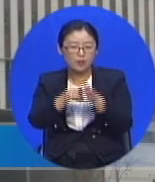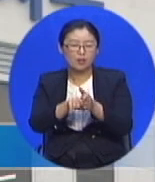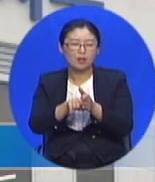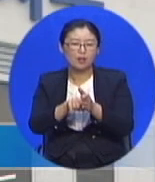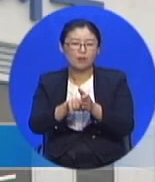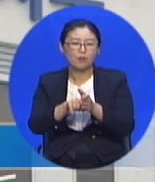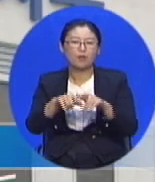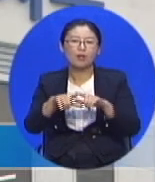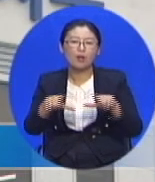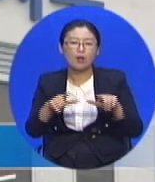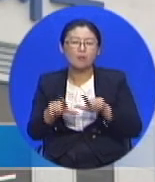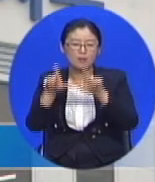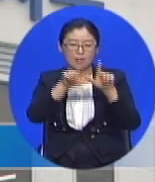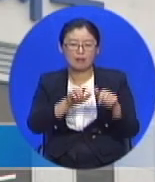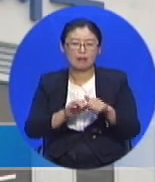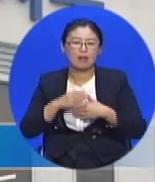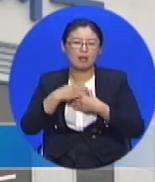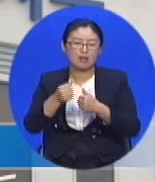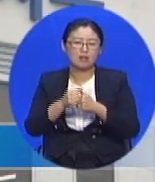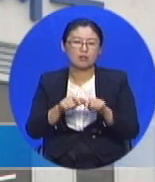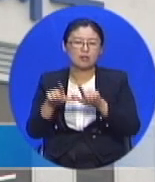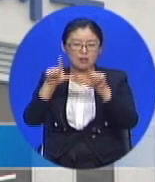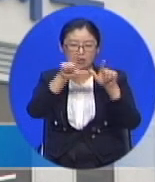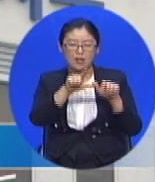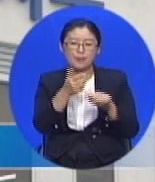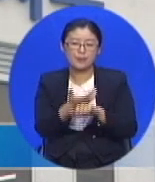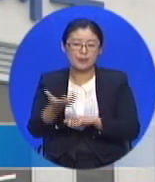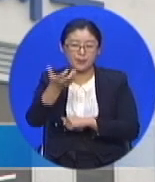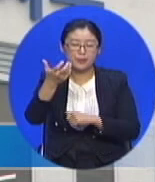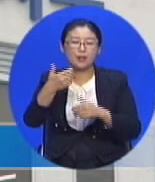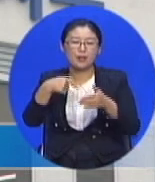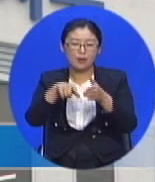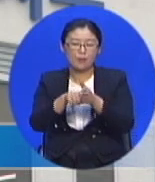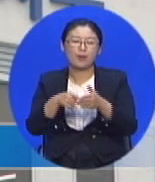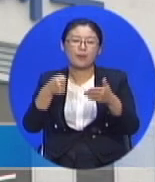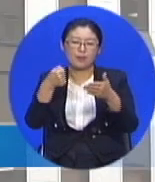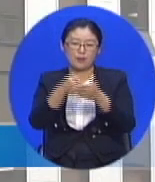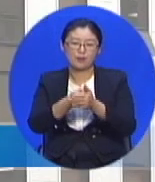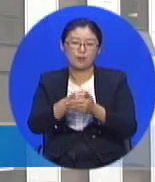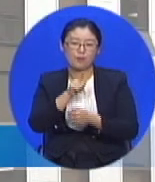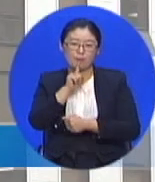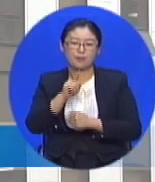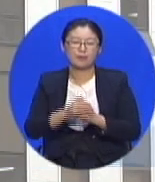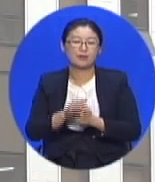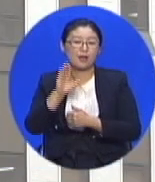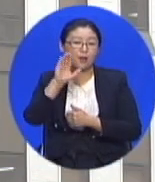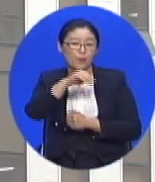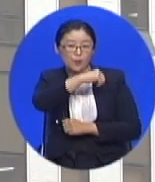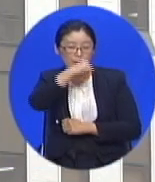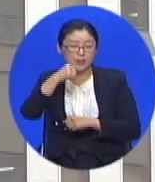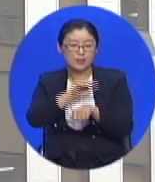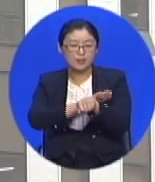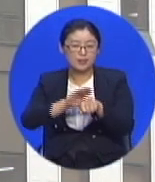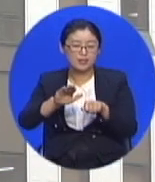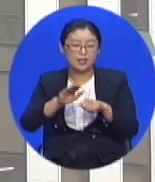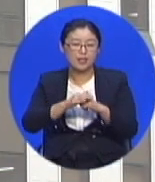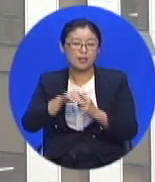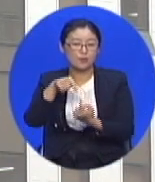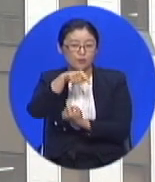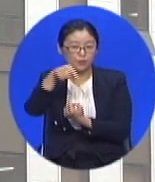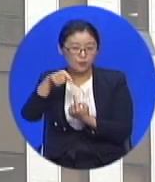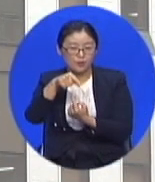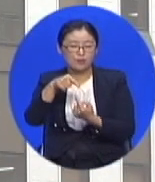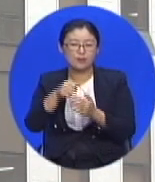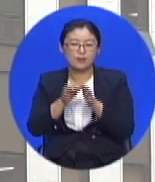서민생활 안정과 삶의 질 제고라는 관점에서 최종 확정했다고 밝혔으며 앞으로 예산이 효율적으로 집행될 수